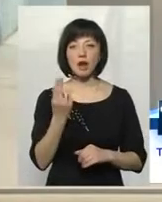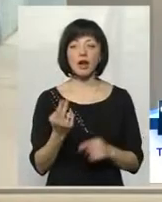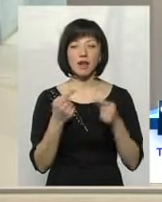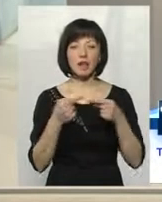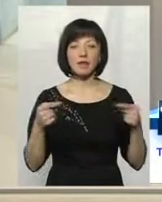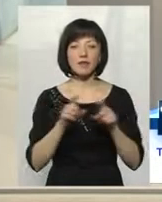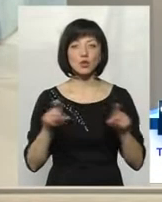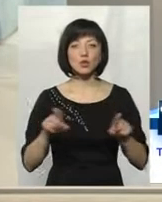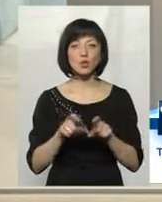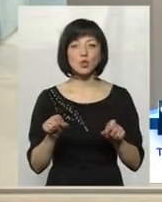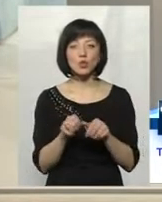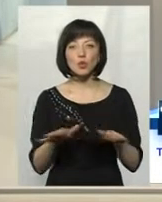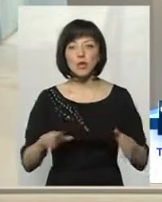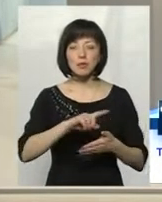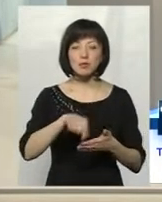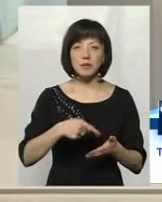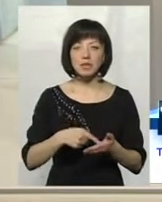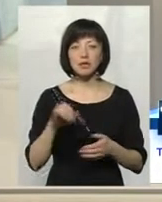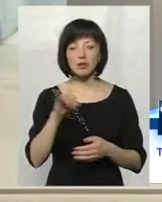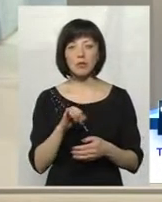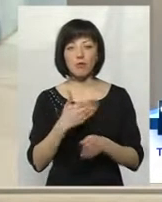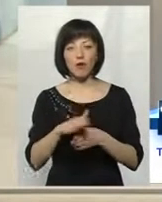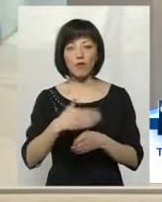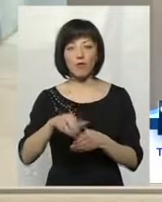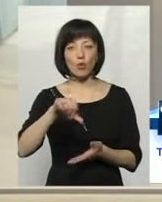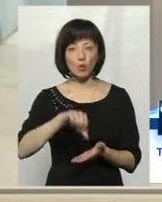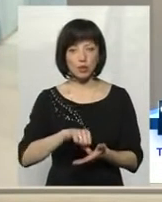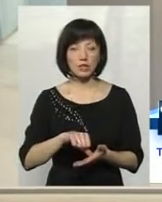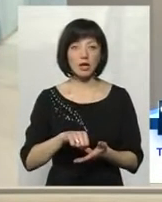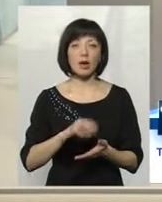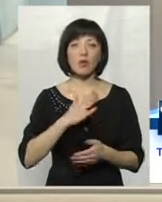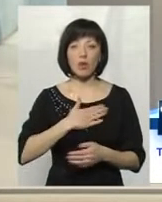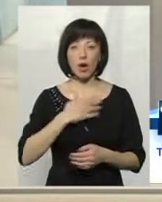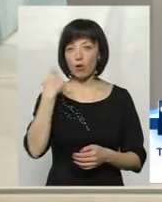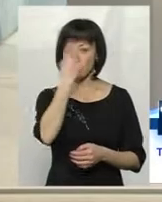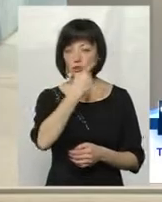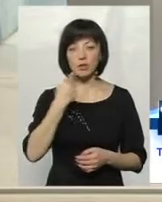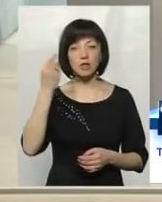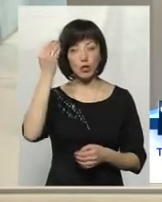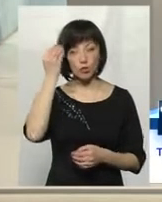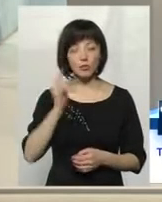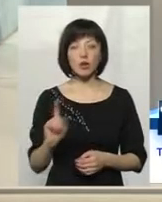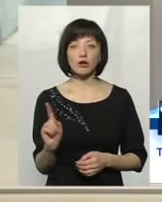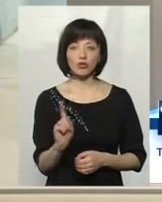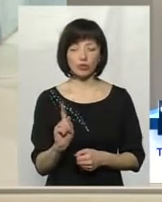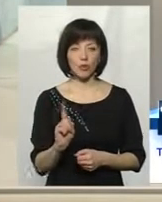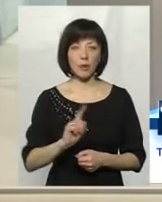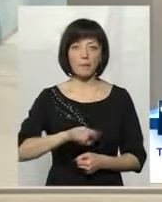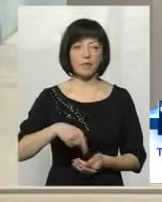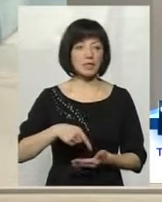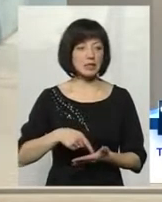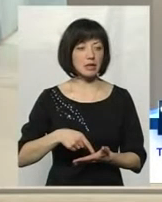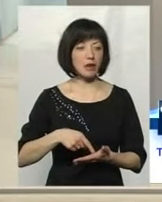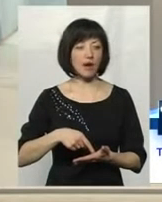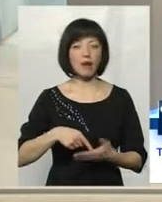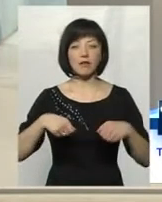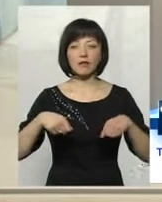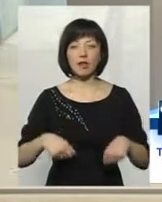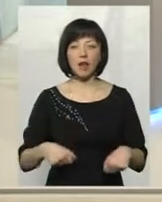інфраструктури міста і про пайову участь. Ну, моя особиста думка, що міська влада